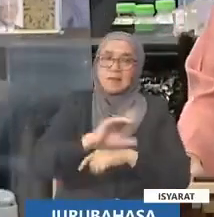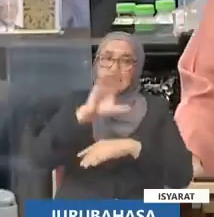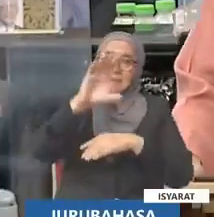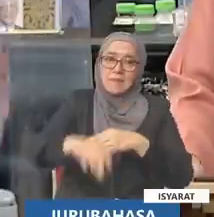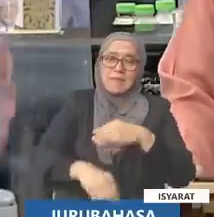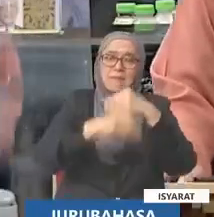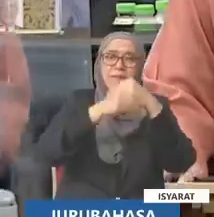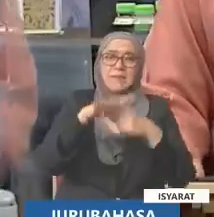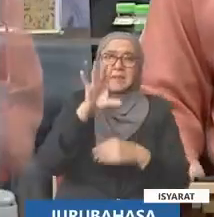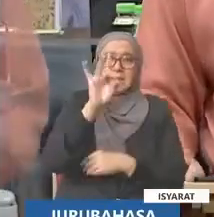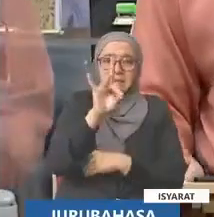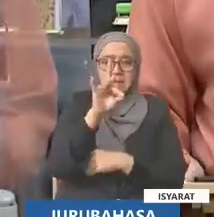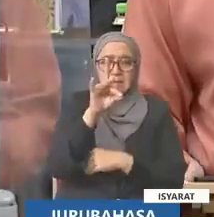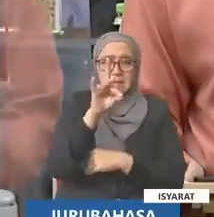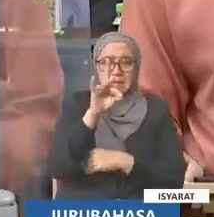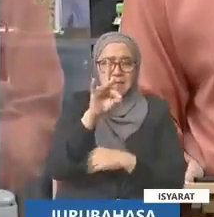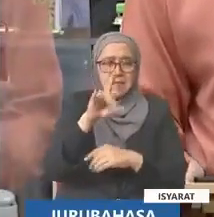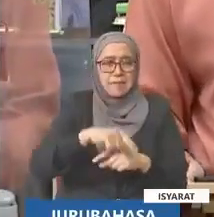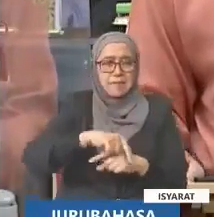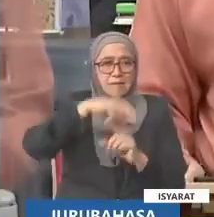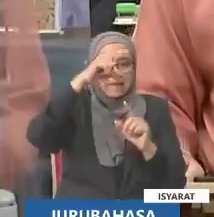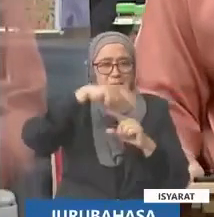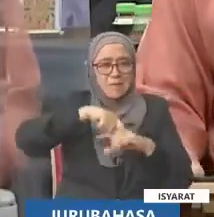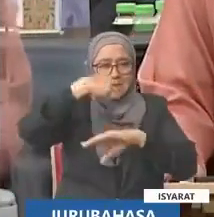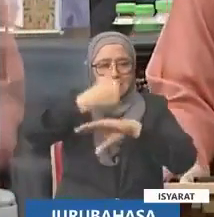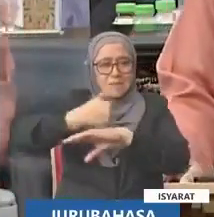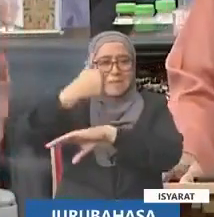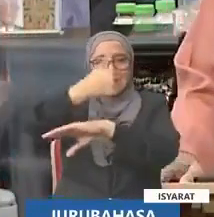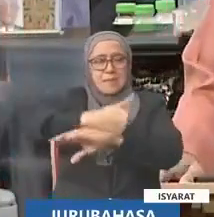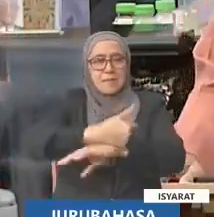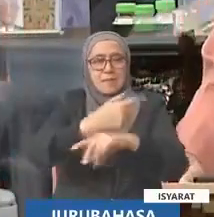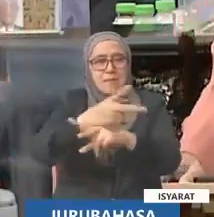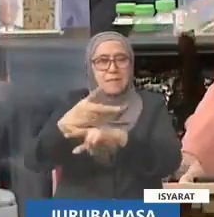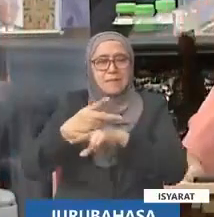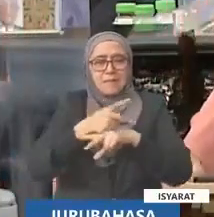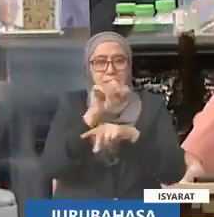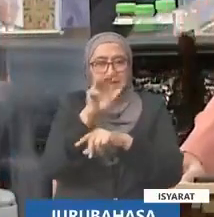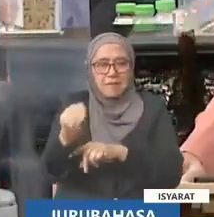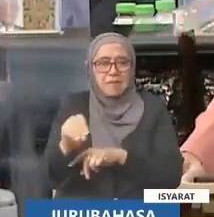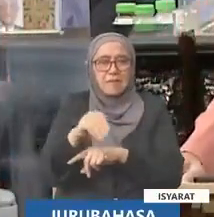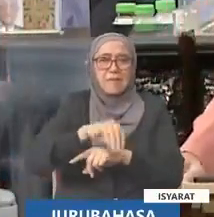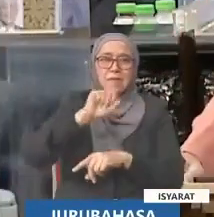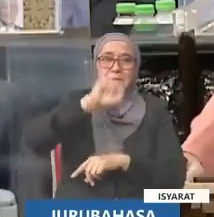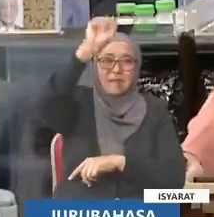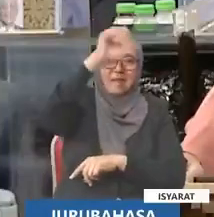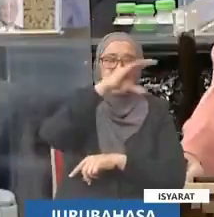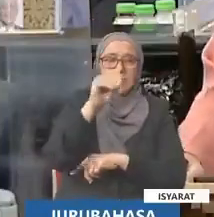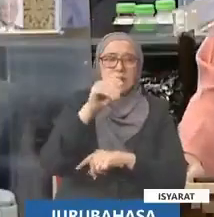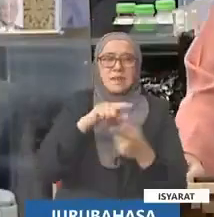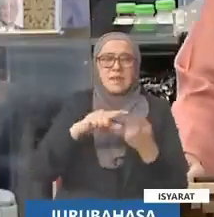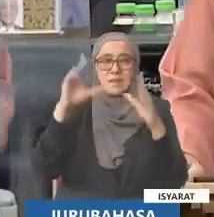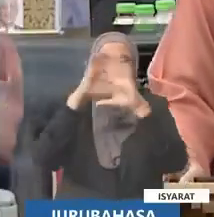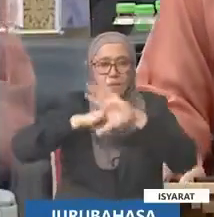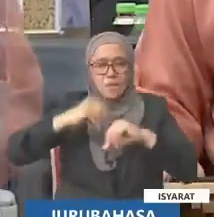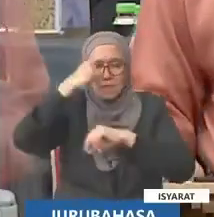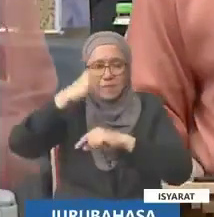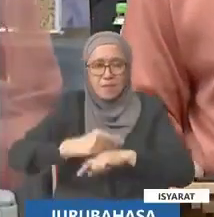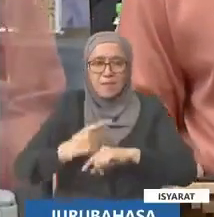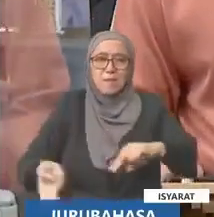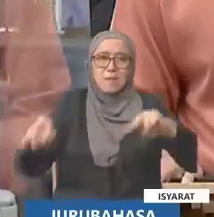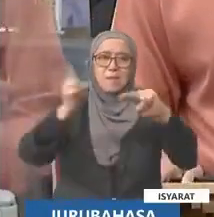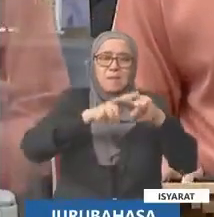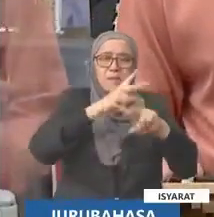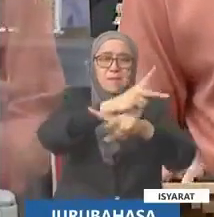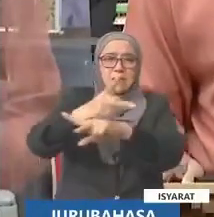kawalan pasukan gerakan UMNO antaranya di Pagalungan di Sabah dan Temung Mura di Sarawak bagi meningkatkan kawalan keselamatan